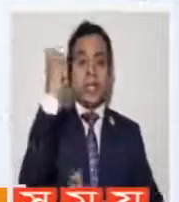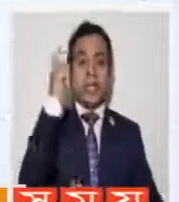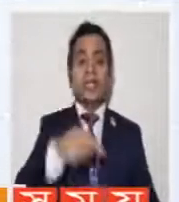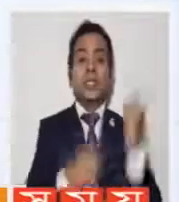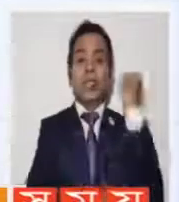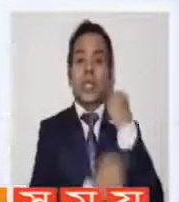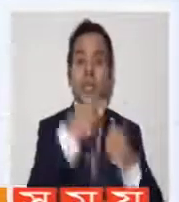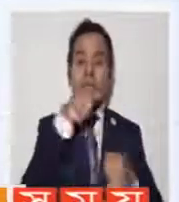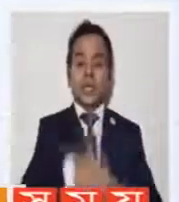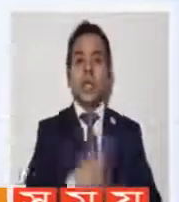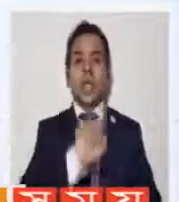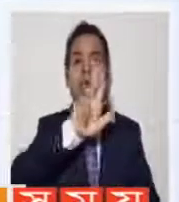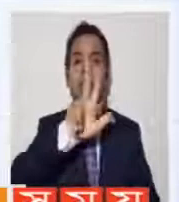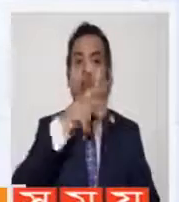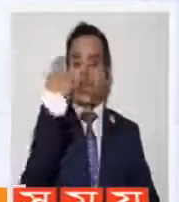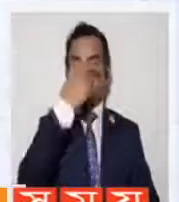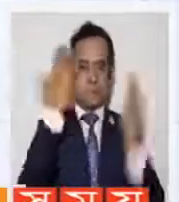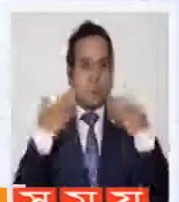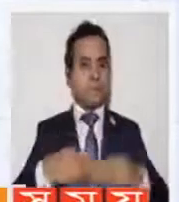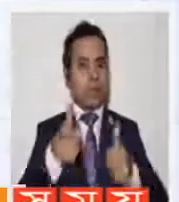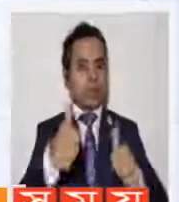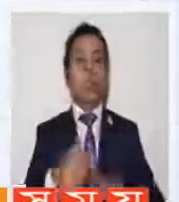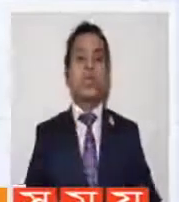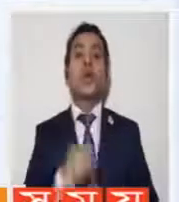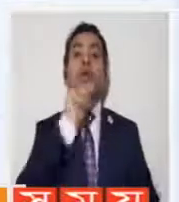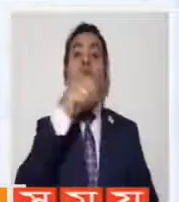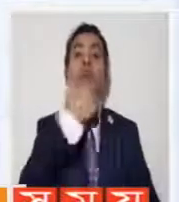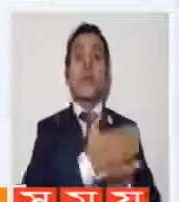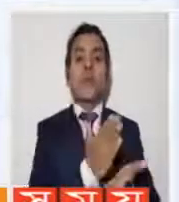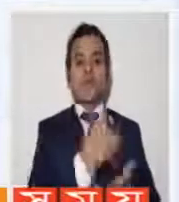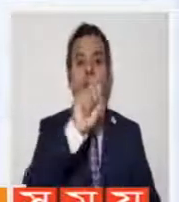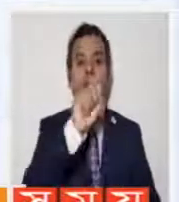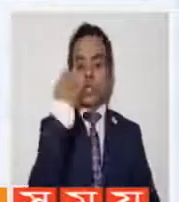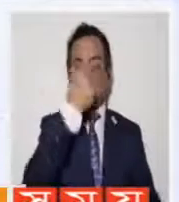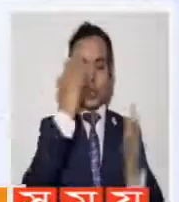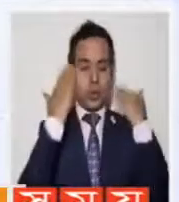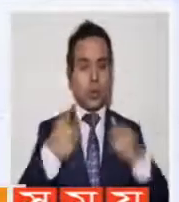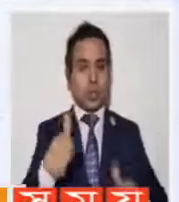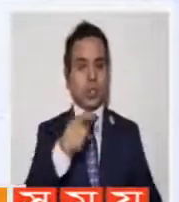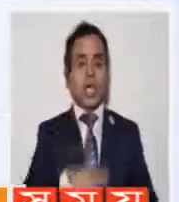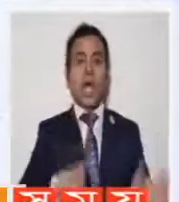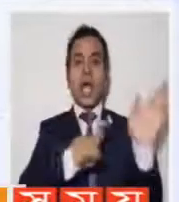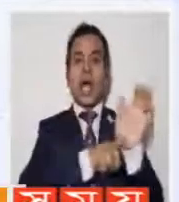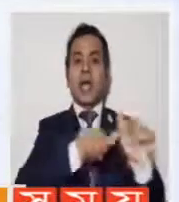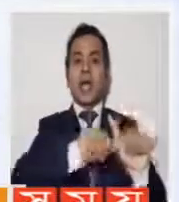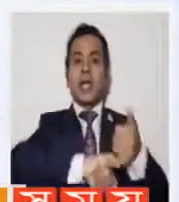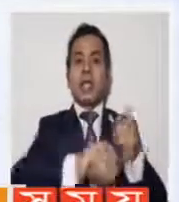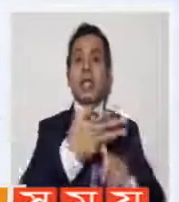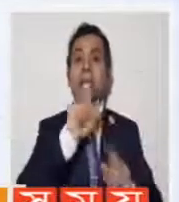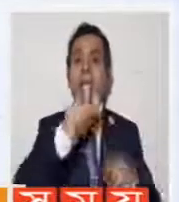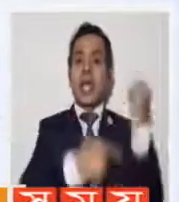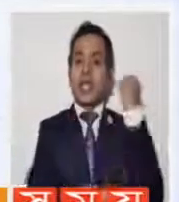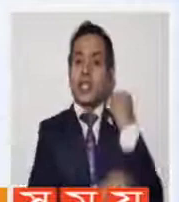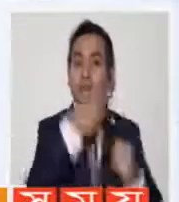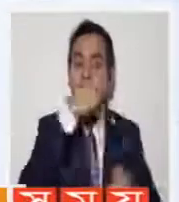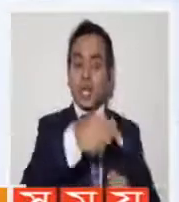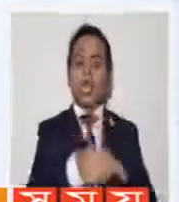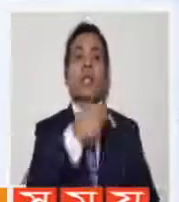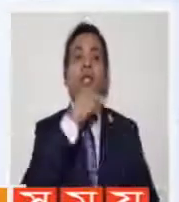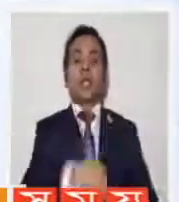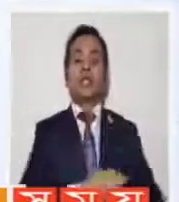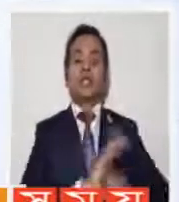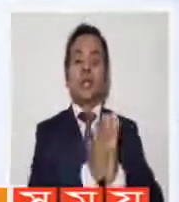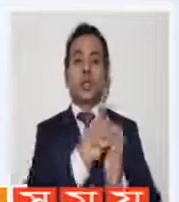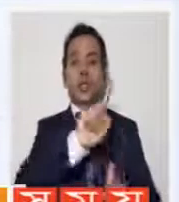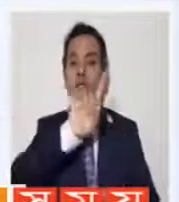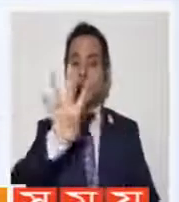ফাউন্ডেশন নারায়ণগঞ্জ হাসপাতাল থেকে আটজন, এছাড়া রাজারবাগ পুলিশ লাইন থেকে ১৮ জন এবং খুলনা